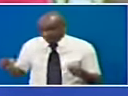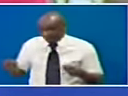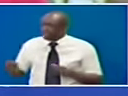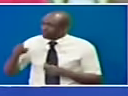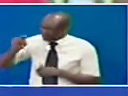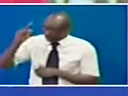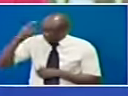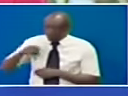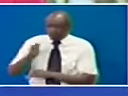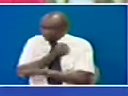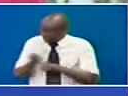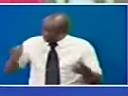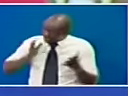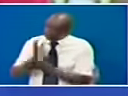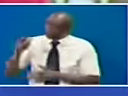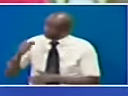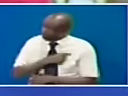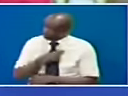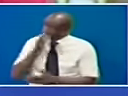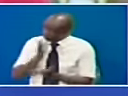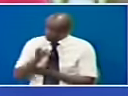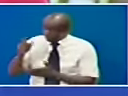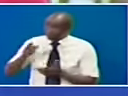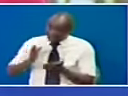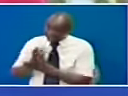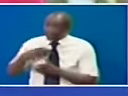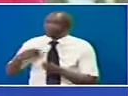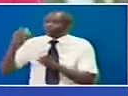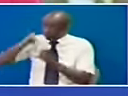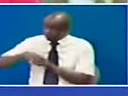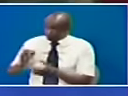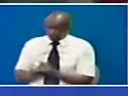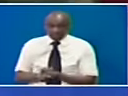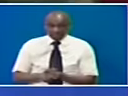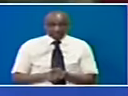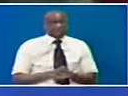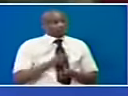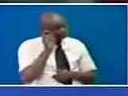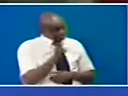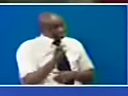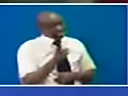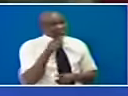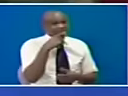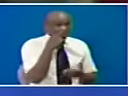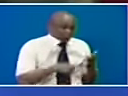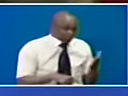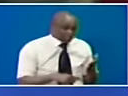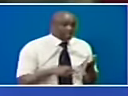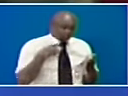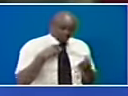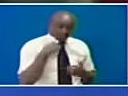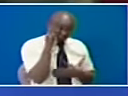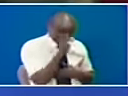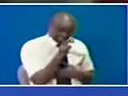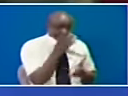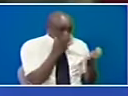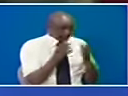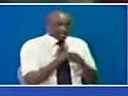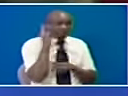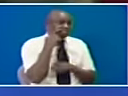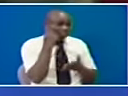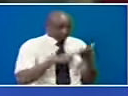kwamba mnakiuka haki za madaktari? Kwa sababu wana haki ya kujiunga na muungano. Haki hazikiuki, ndio umeona wamesema kwamba litaangaliwa kuona sheria